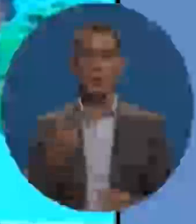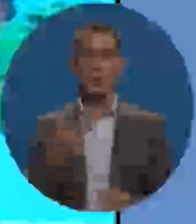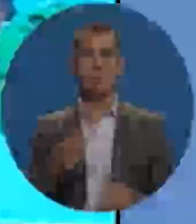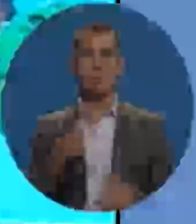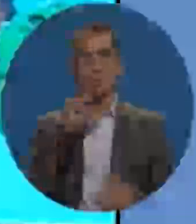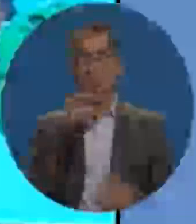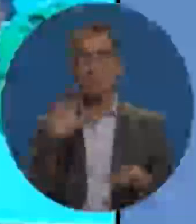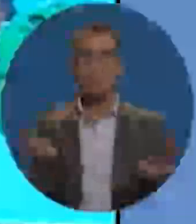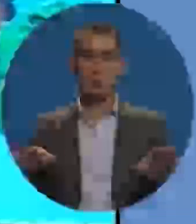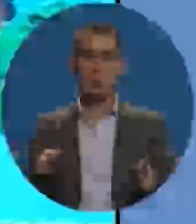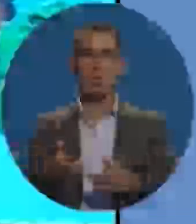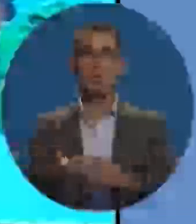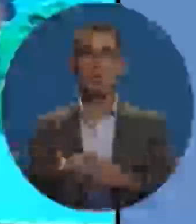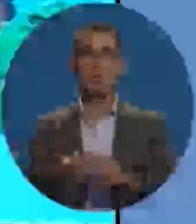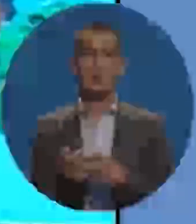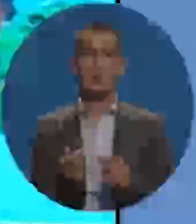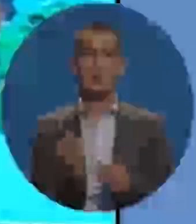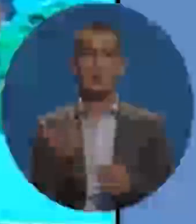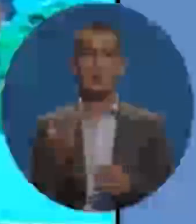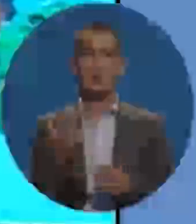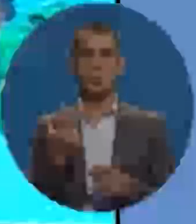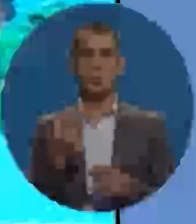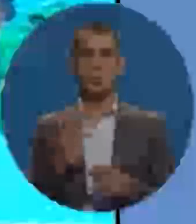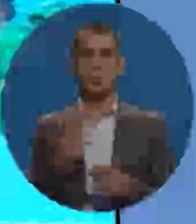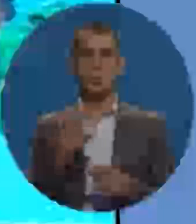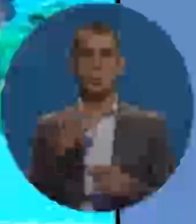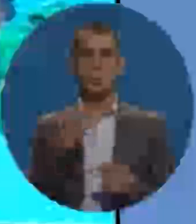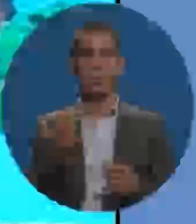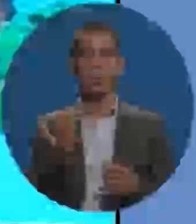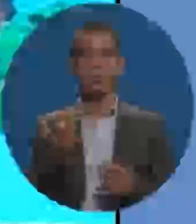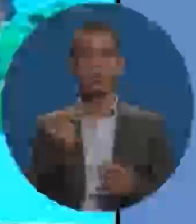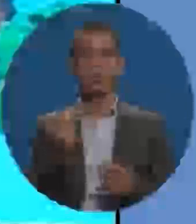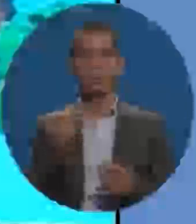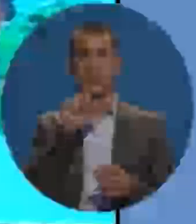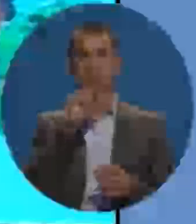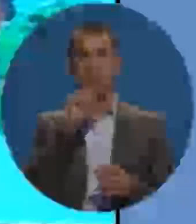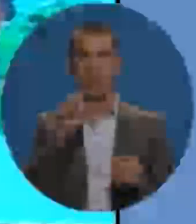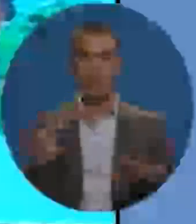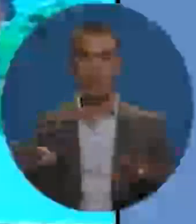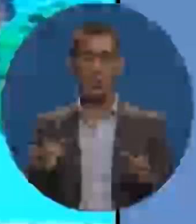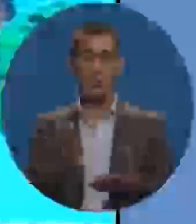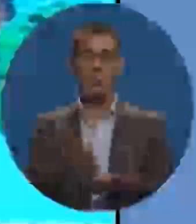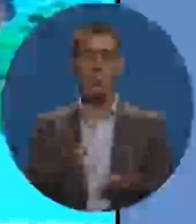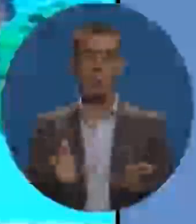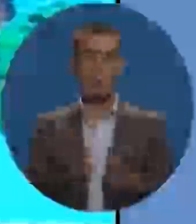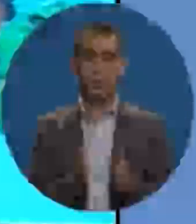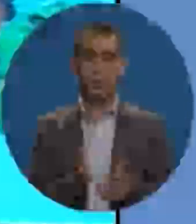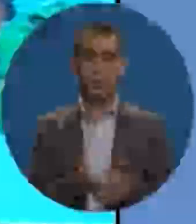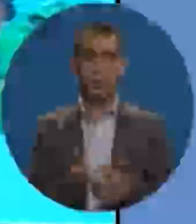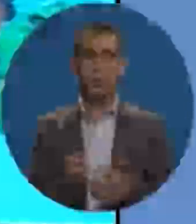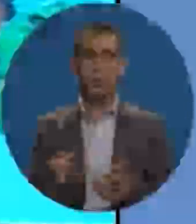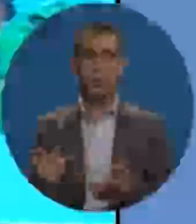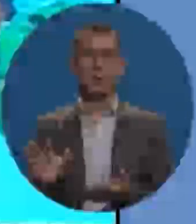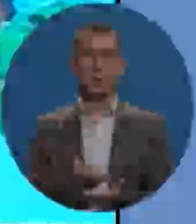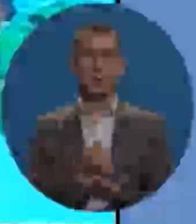шөжесі, һәм үшінші тауықтың қанша шөжесі бар екенлігі белгісіз.